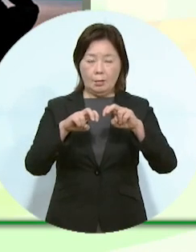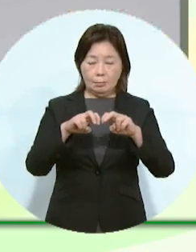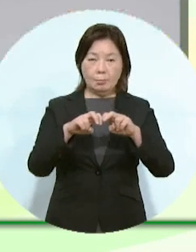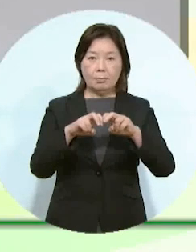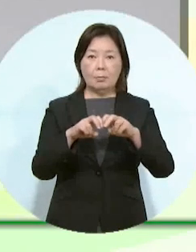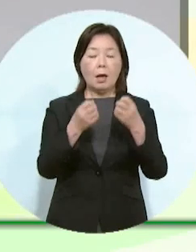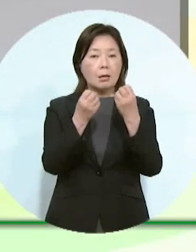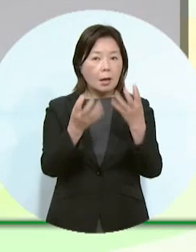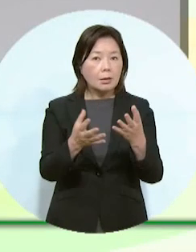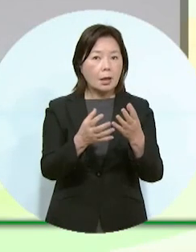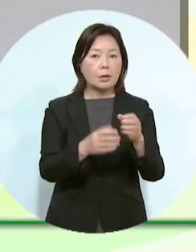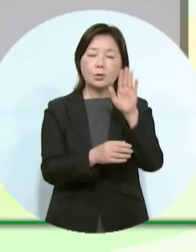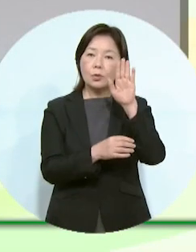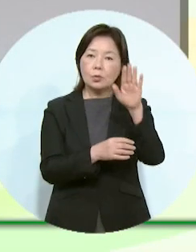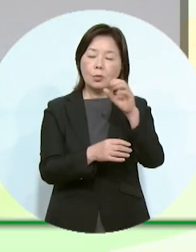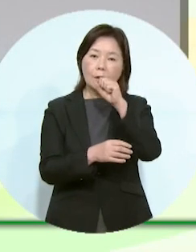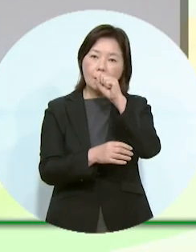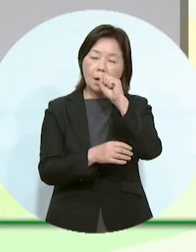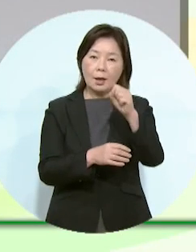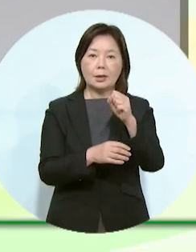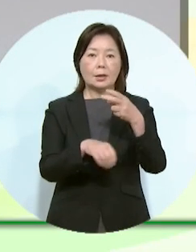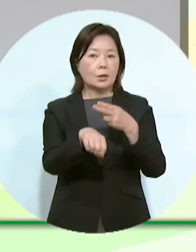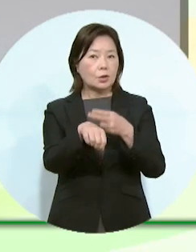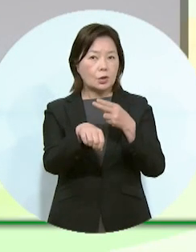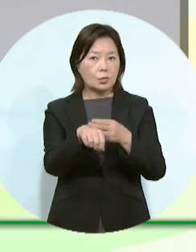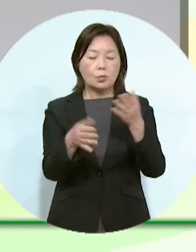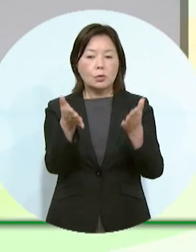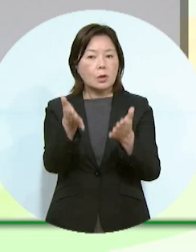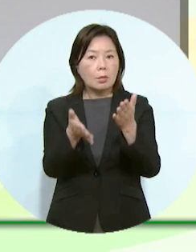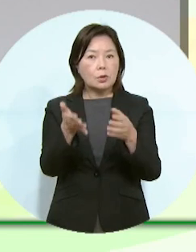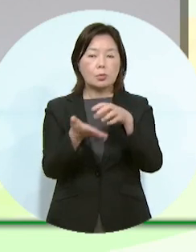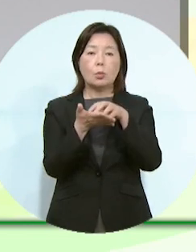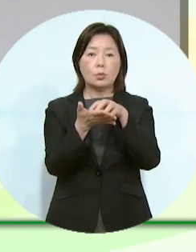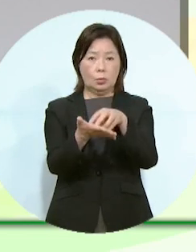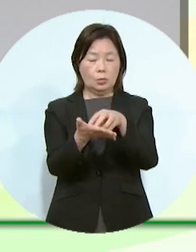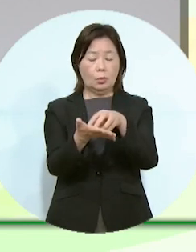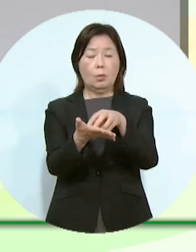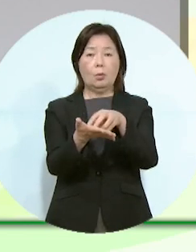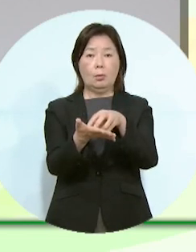ある製品や技術、サービスを表彰するものです。